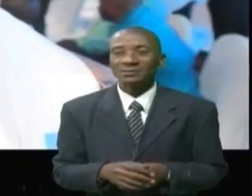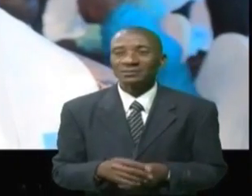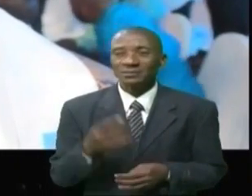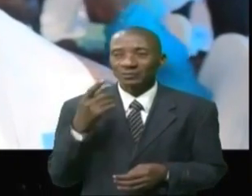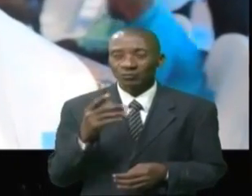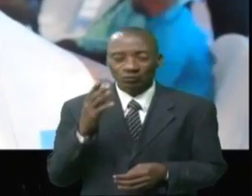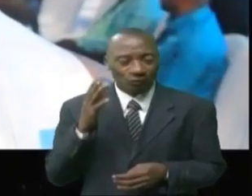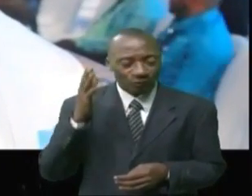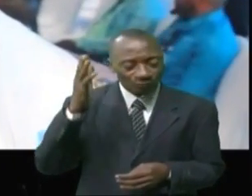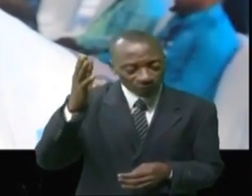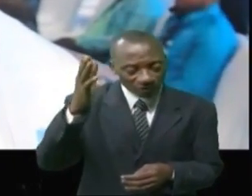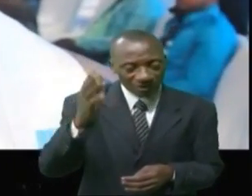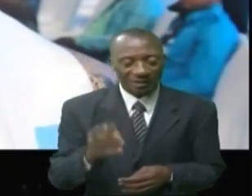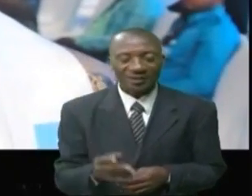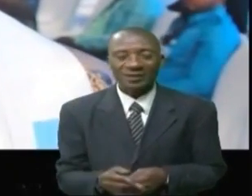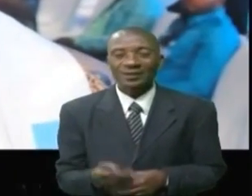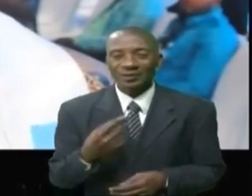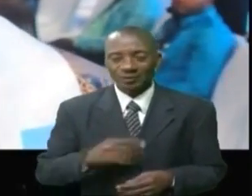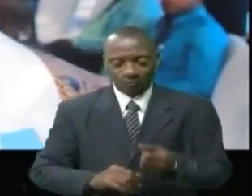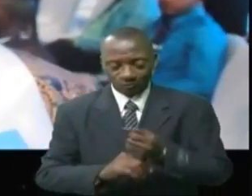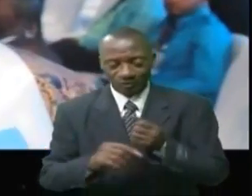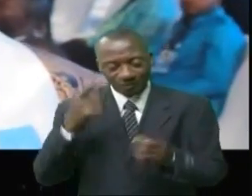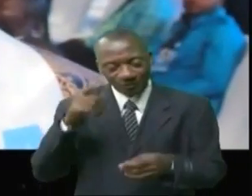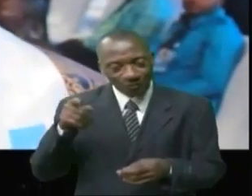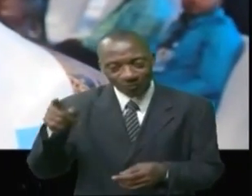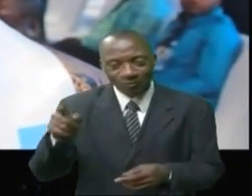Antoine Tshisekedi Tshilombo,